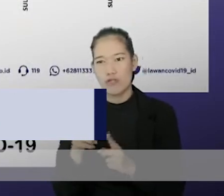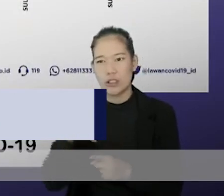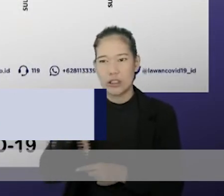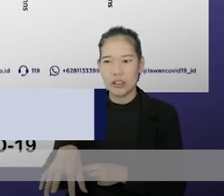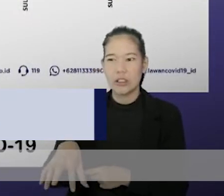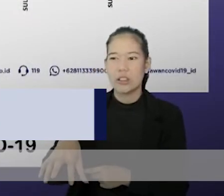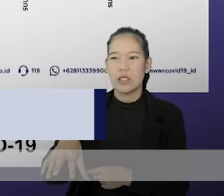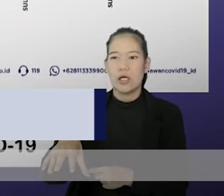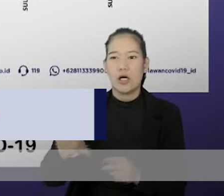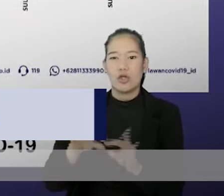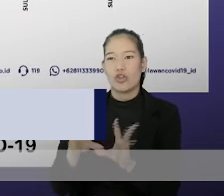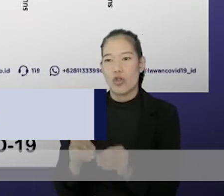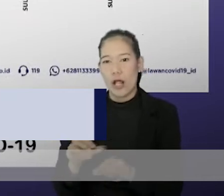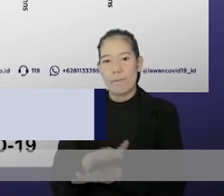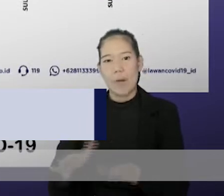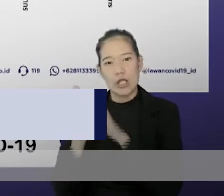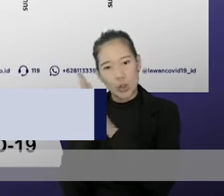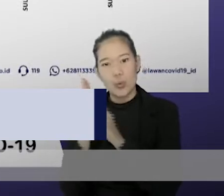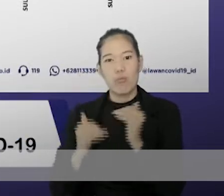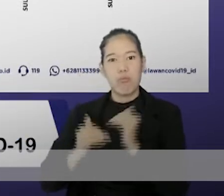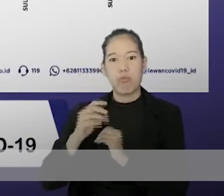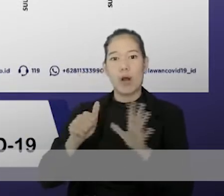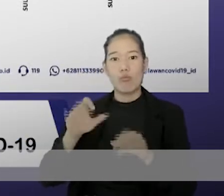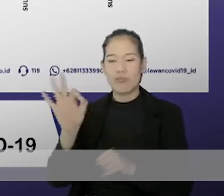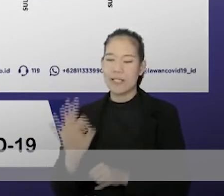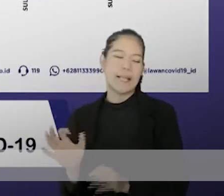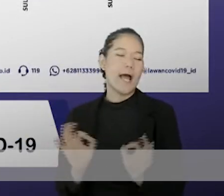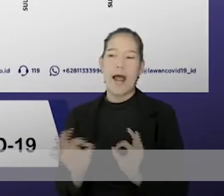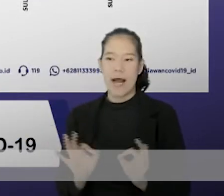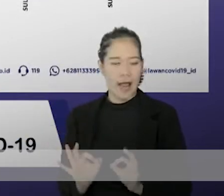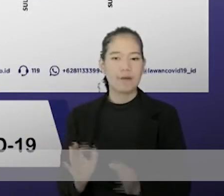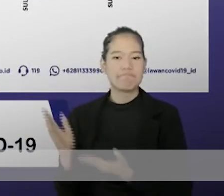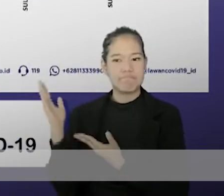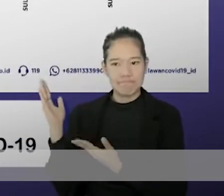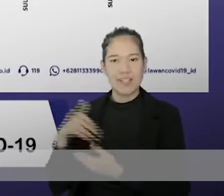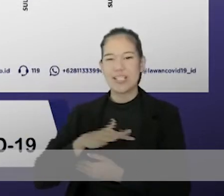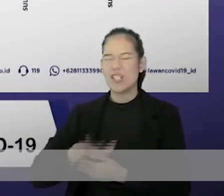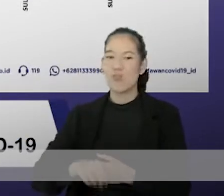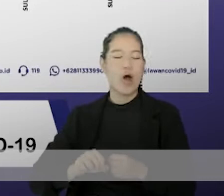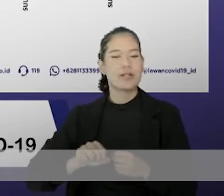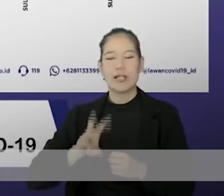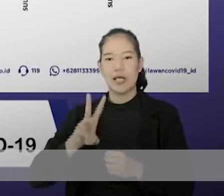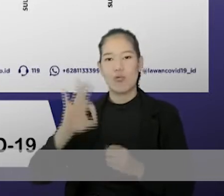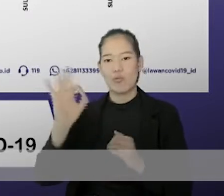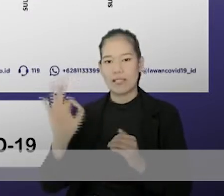tempat tidur atau bed occupancy rate untuk ruang isolasi dan ICU di rumah sakit rujukan COVID turun